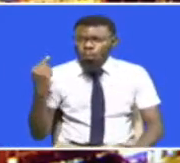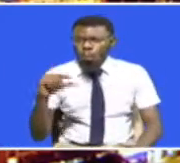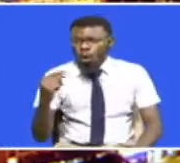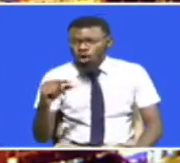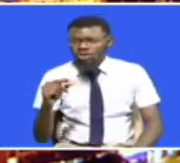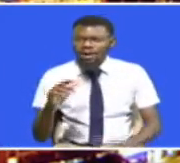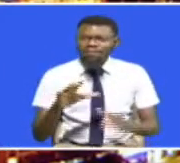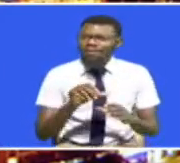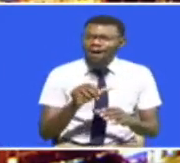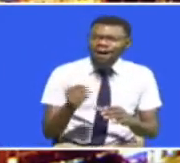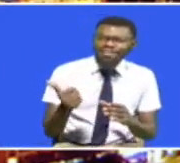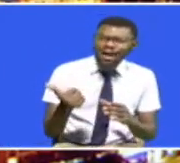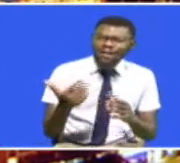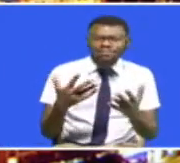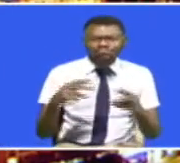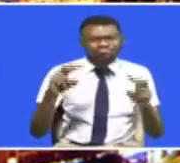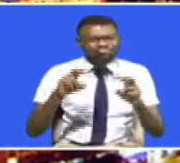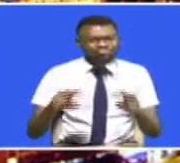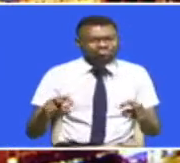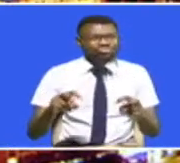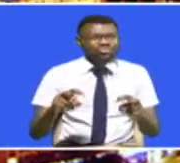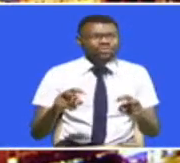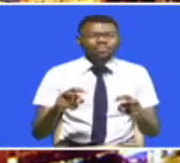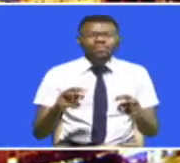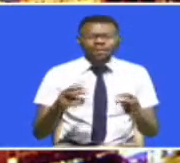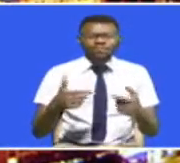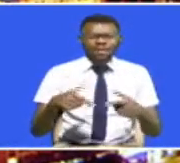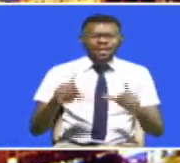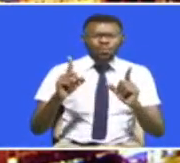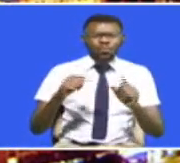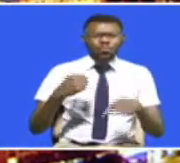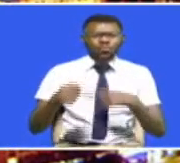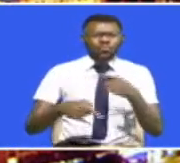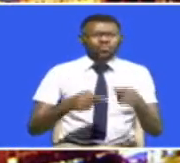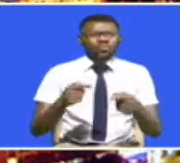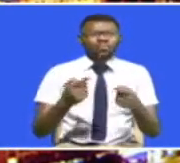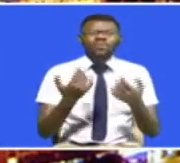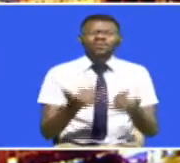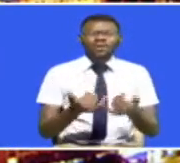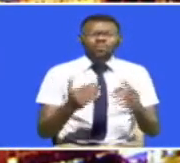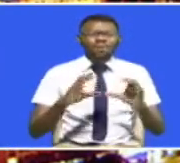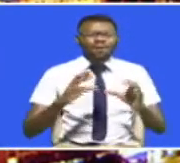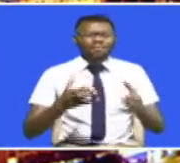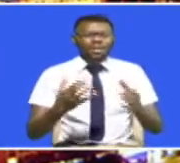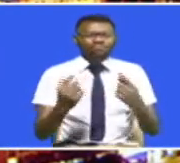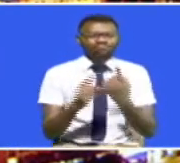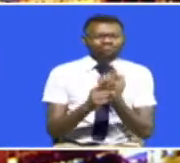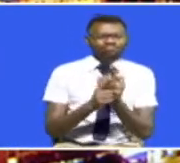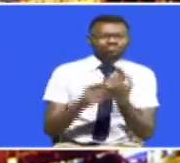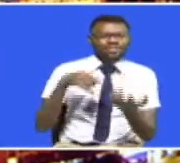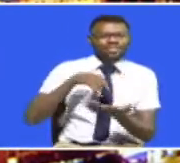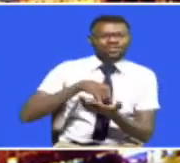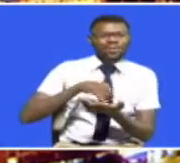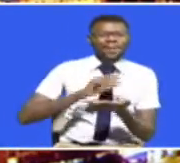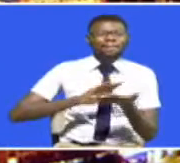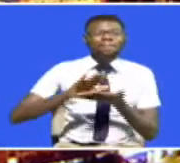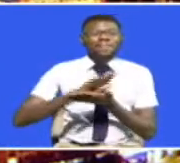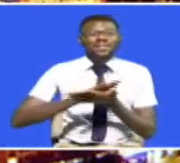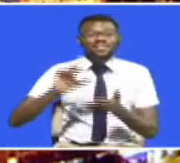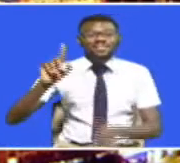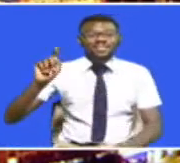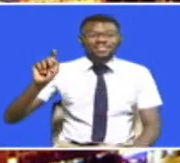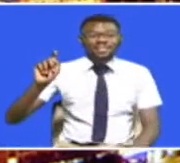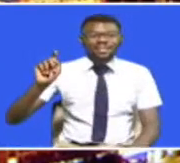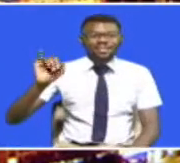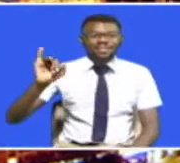utafiti wa madini, na hivyo kutoa matumaini ya uchimbaji madini kwa kampuni za madini ikiwemo ile ya Best Titanium ambayo imesalia